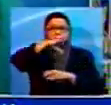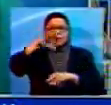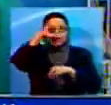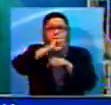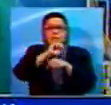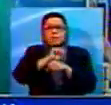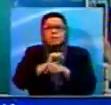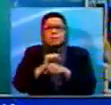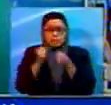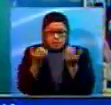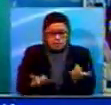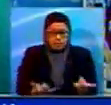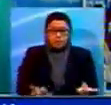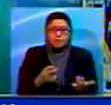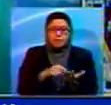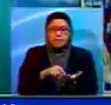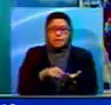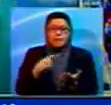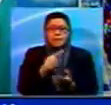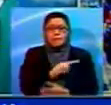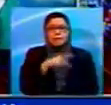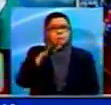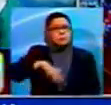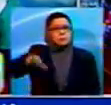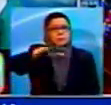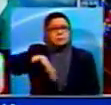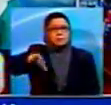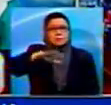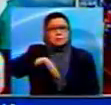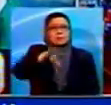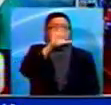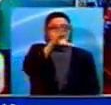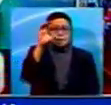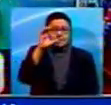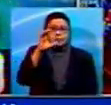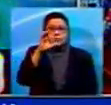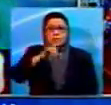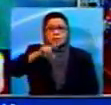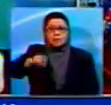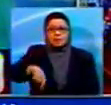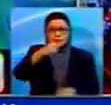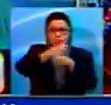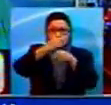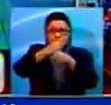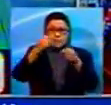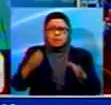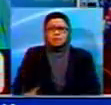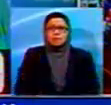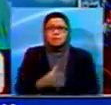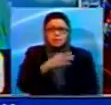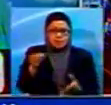buat masa ini kita kita kita menganggarkan lebih kurang keperluan dalam 500 pekerja oke